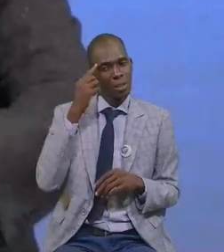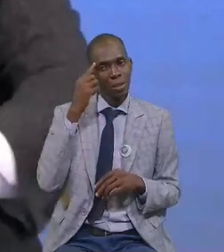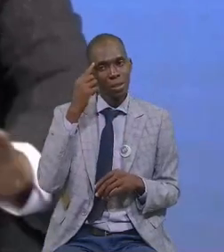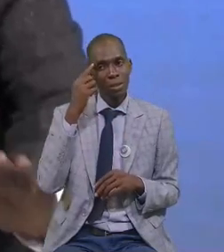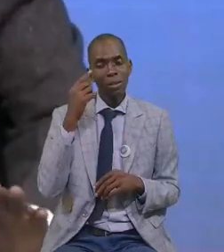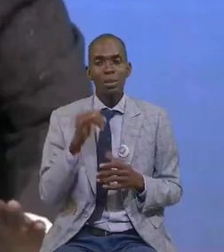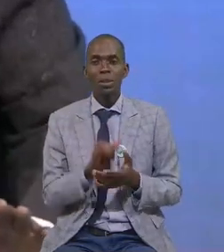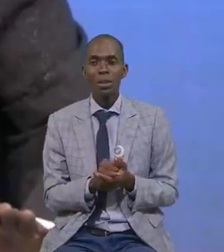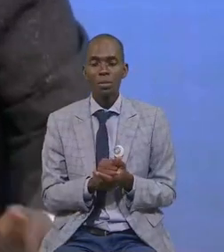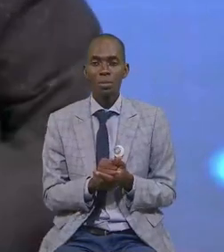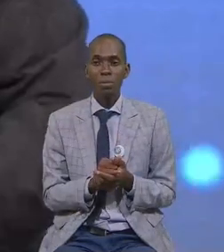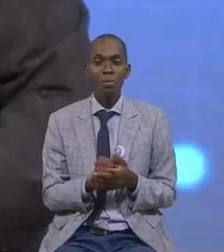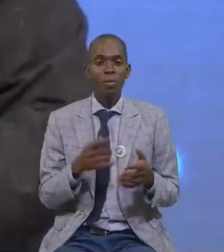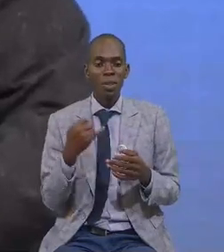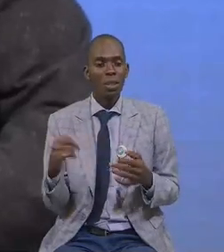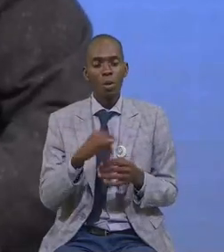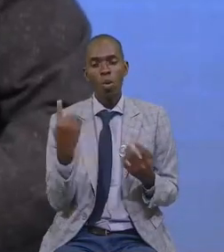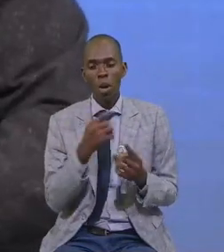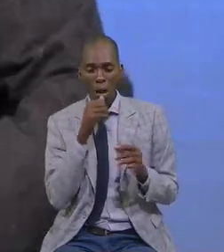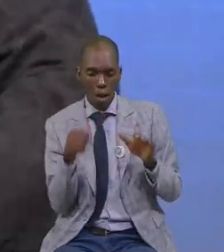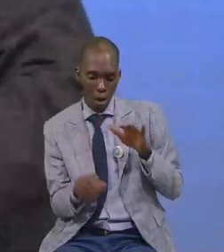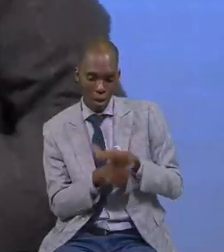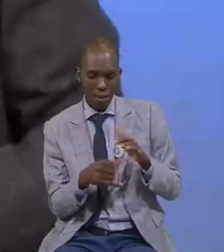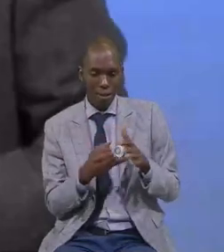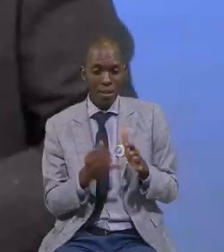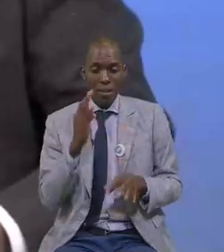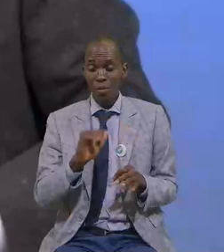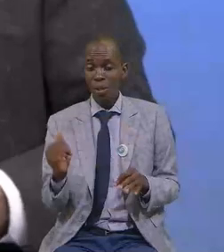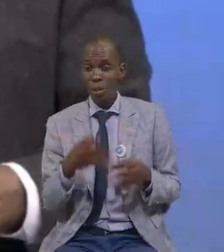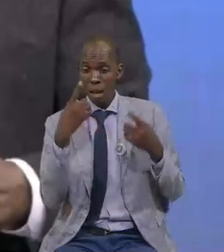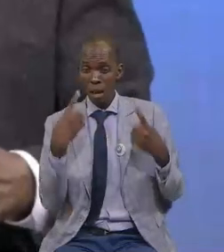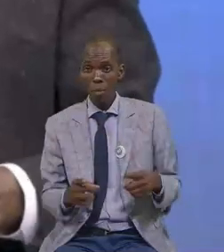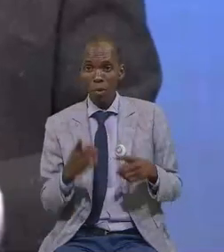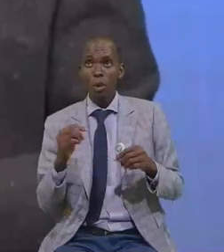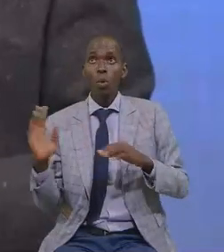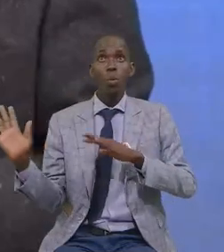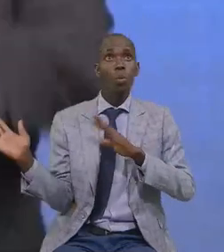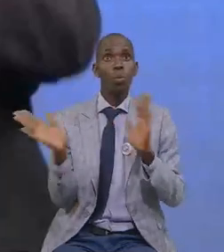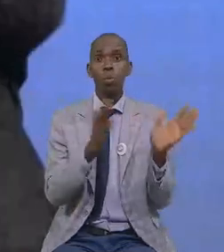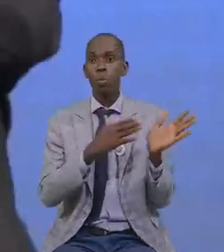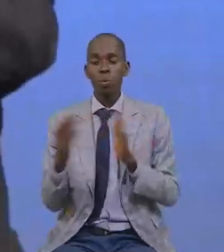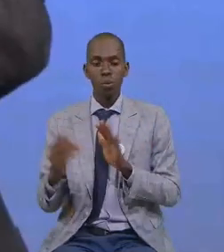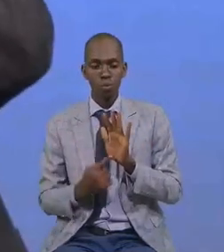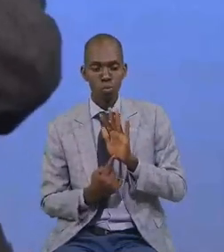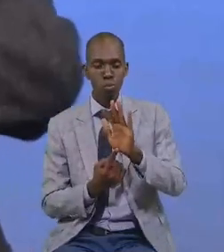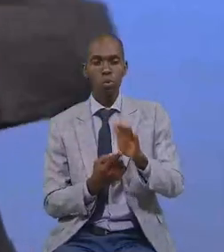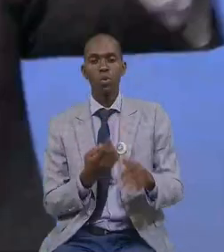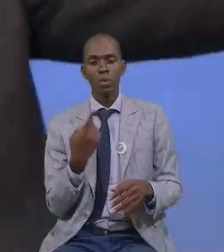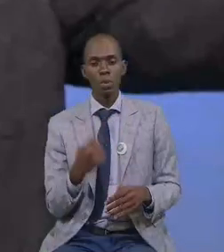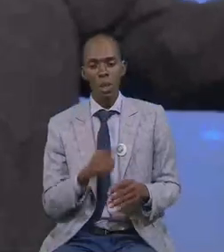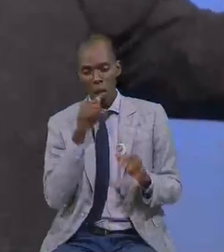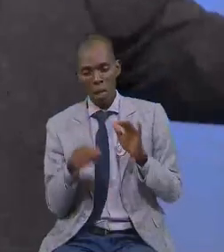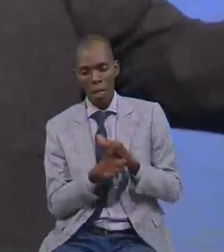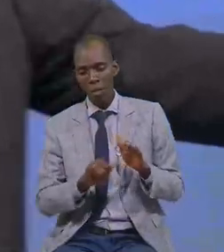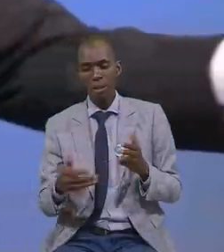a couvertes. Il les a couvertes. Mais quand il couvre, si quelque chose se produit et que le vent souffle,